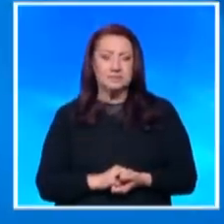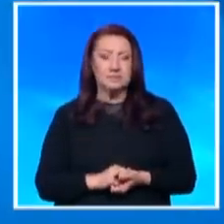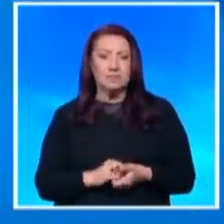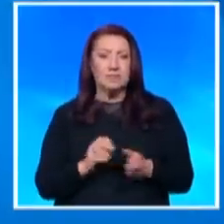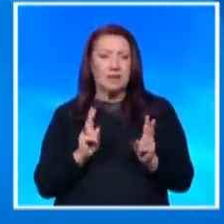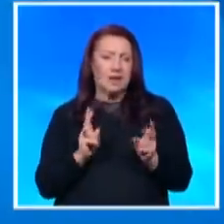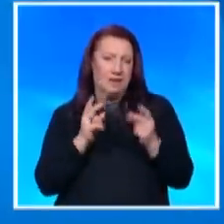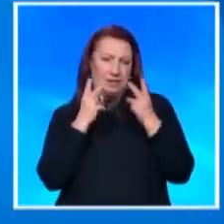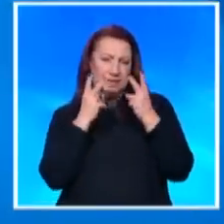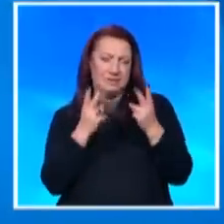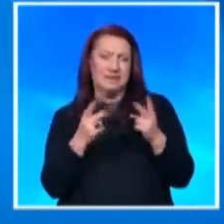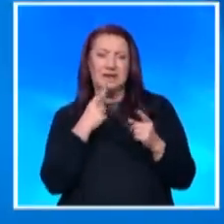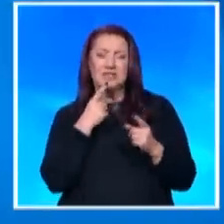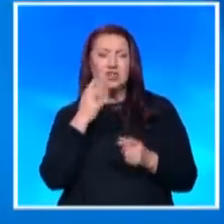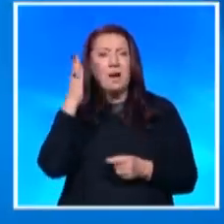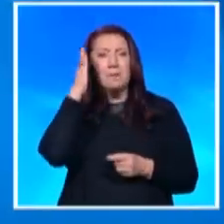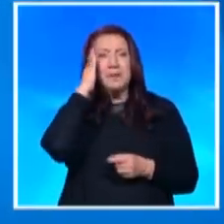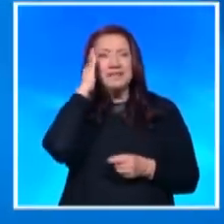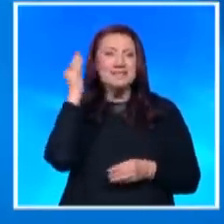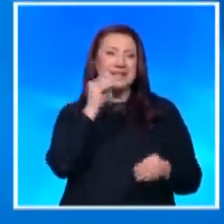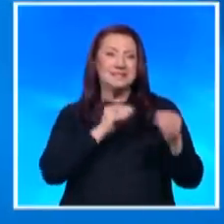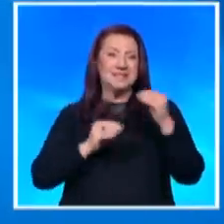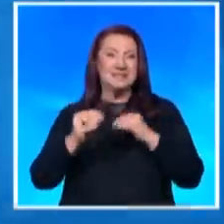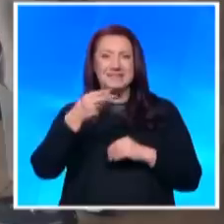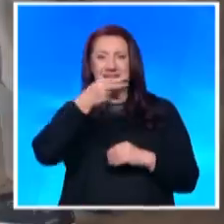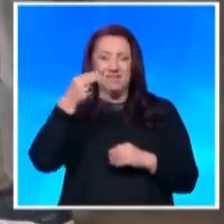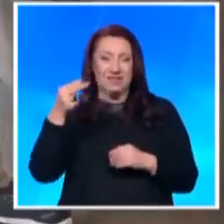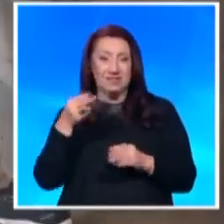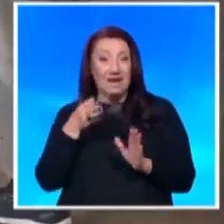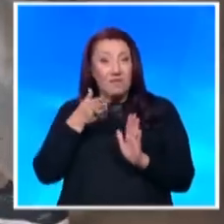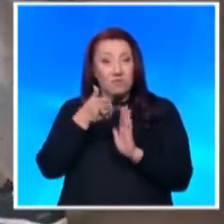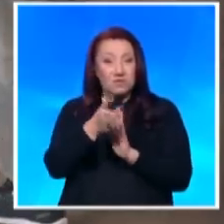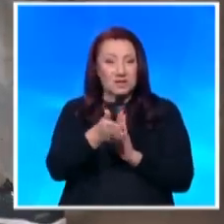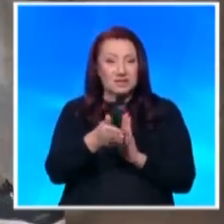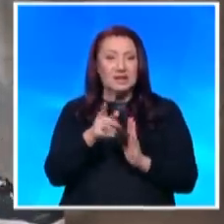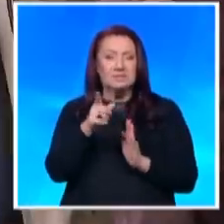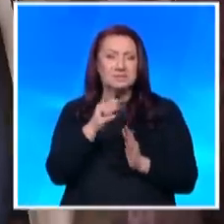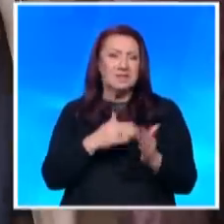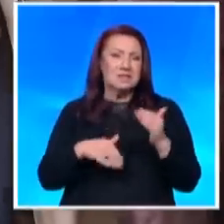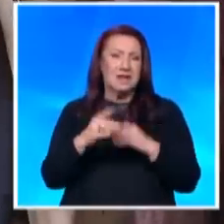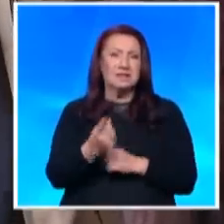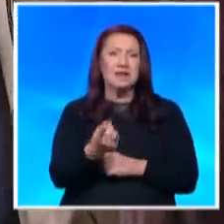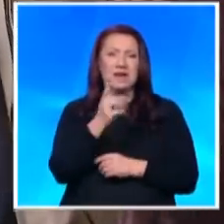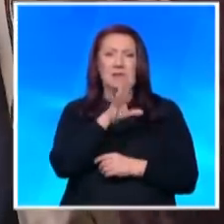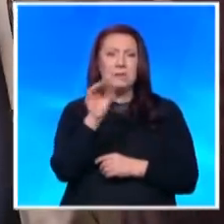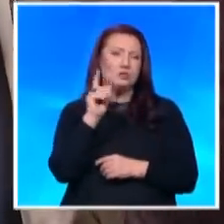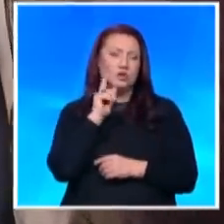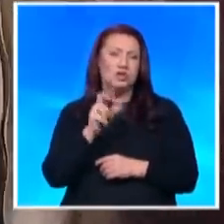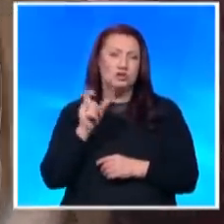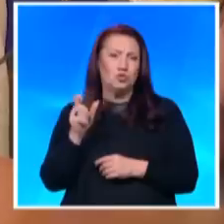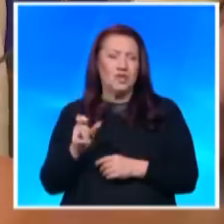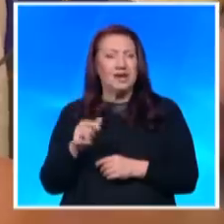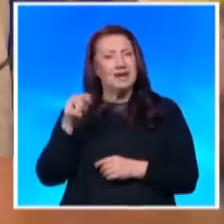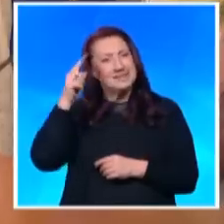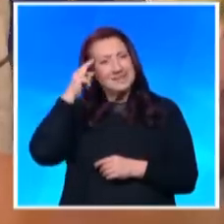на изпълнителната власт отвътре? На този въпрос си отговориха над 1500 граждани, които се възползваха от деня на